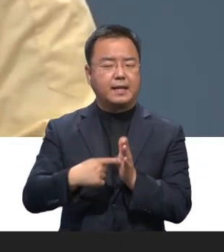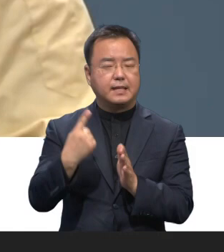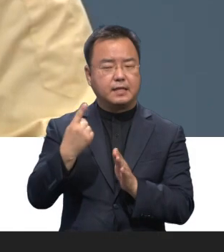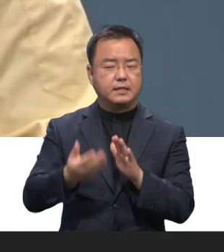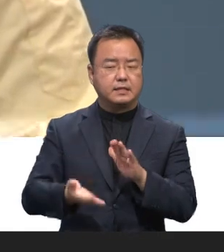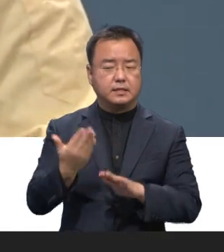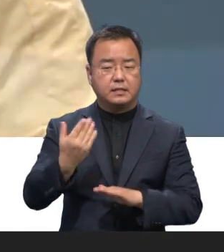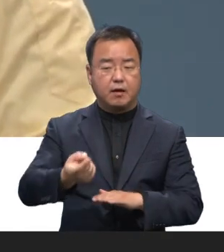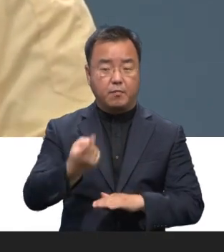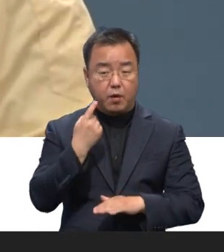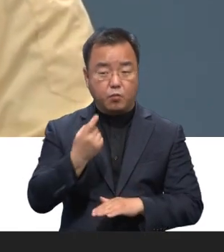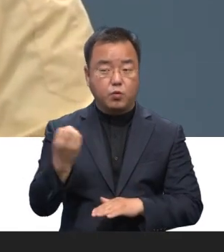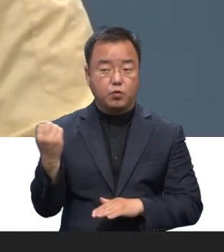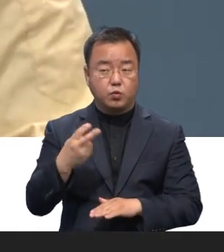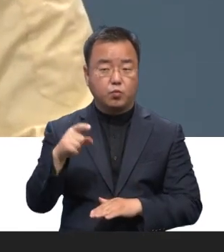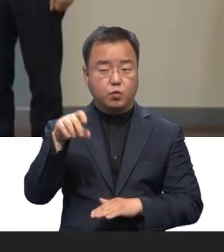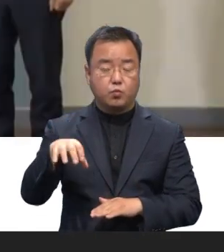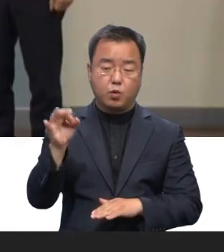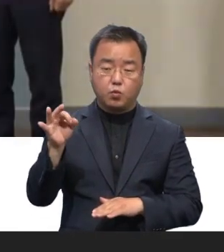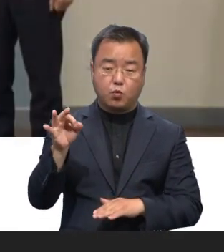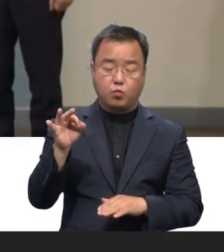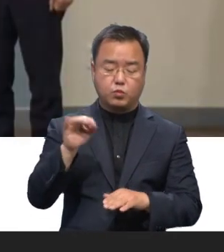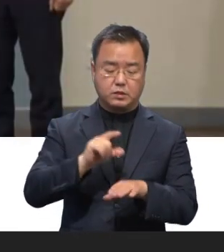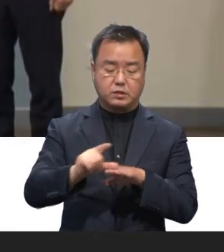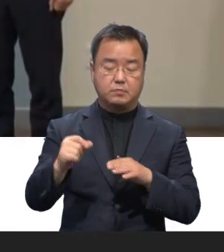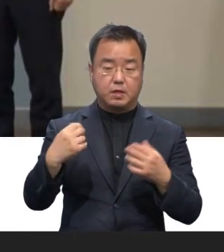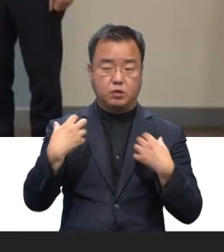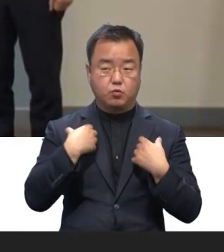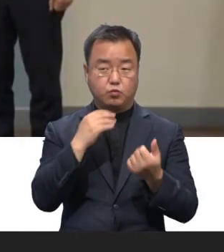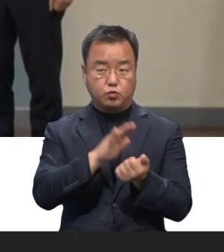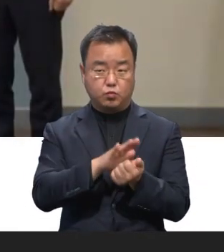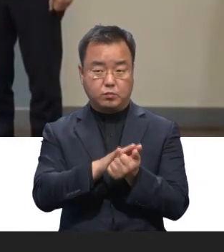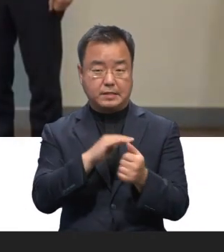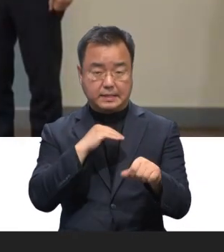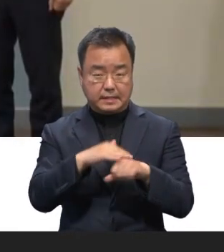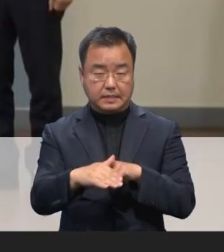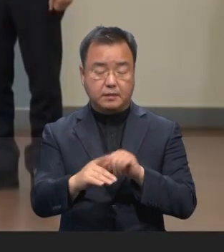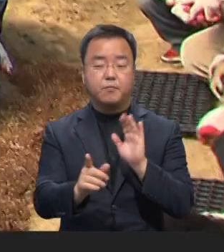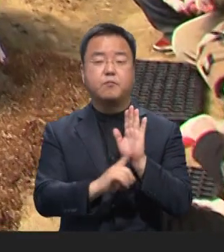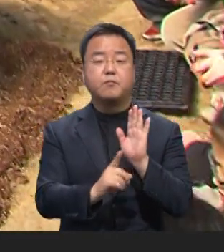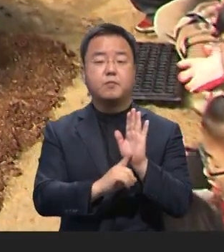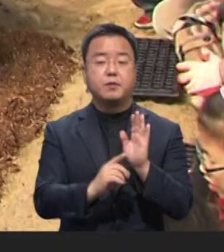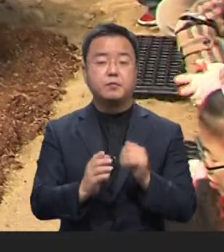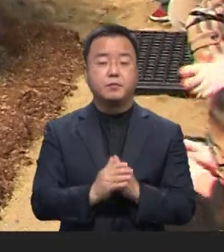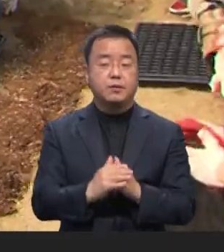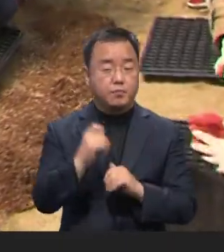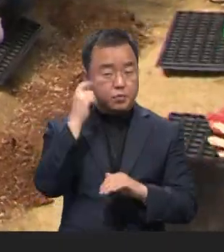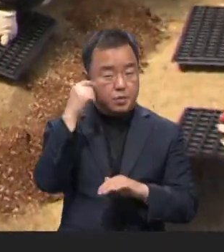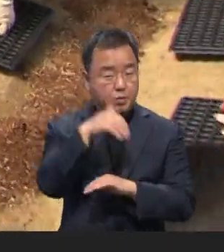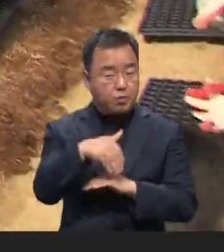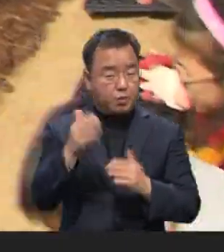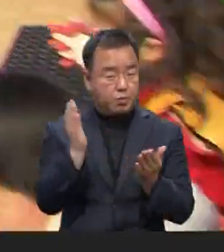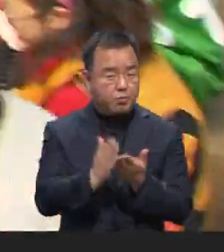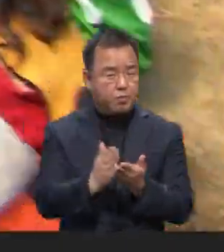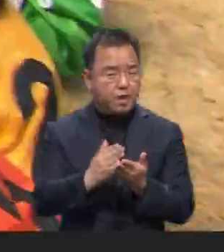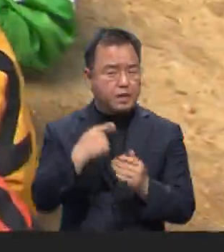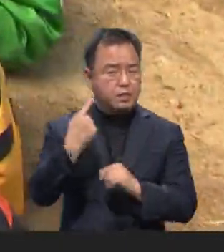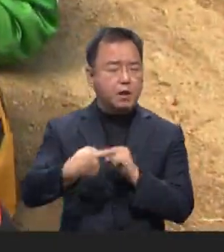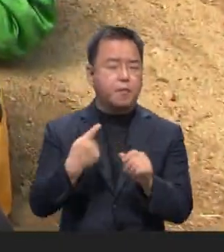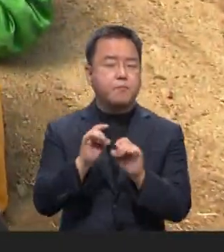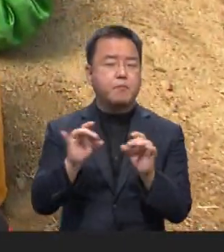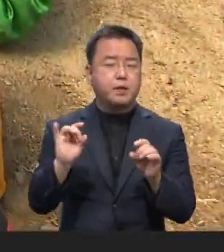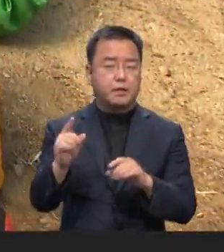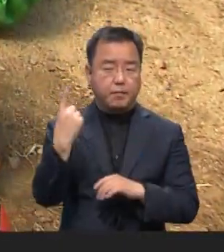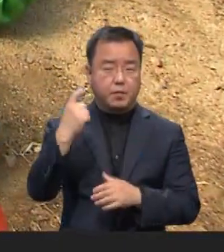여기에 필요한 비용을 지원하는 내용의 농촌 유학 추진 계획을 발표했습니다. 계획에 따라 매년 100여 명의 서울